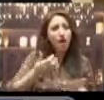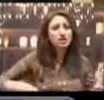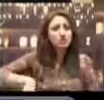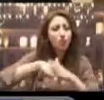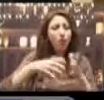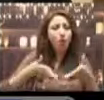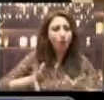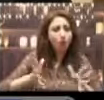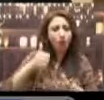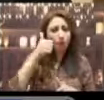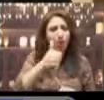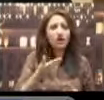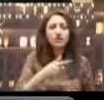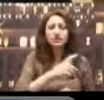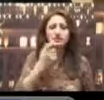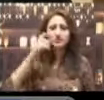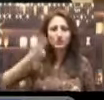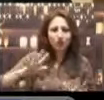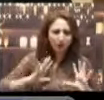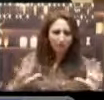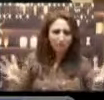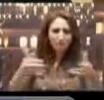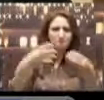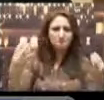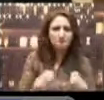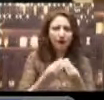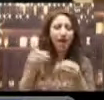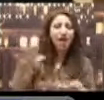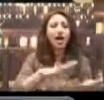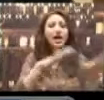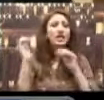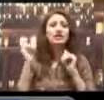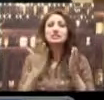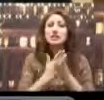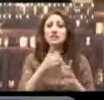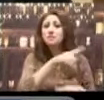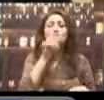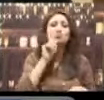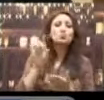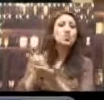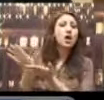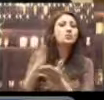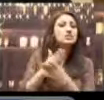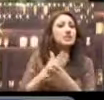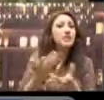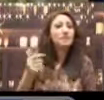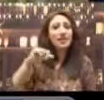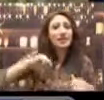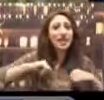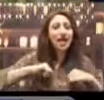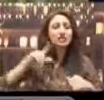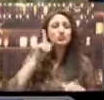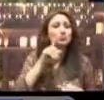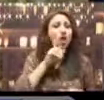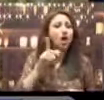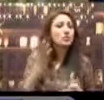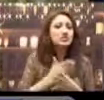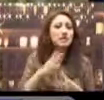انت واحد يخش فريق ناشئين ويبقى متميز ويسيب اللعب يعني او يستغنوا عنه؟ هم ليه في الاهلي استغنوا عنك؟ لا دي